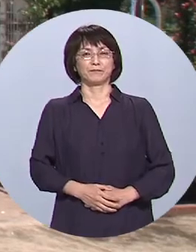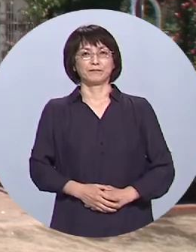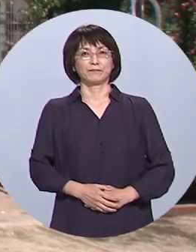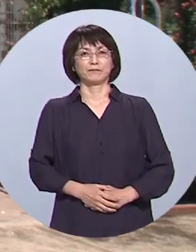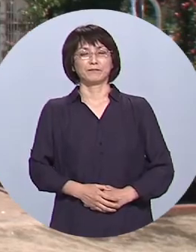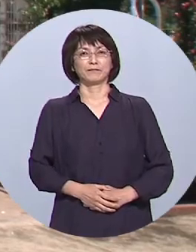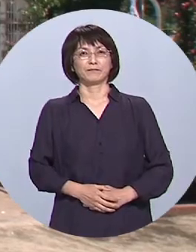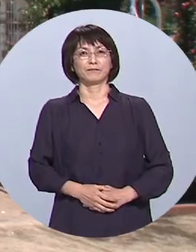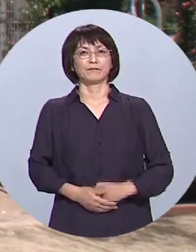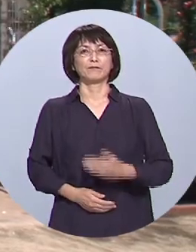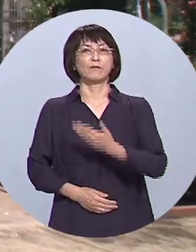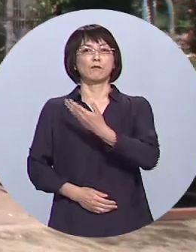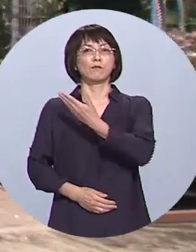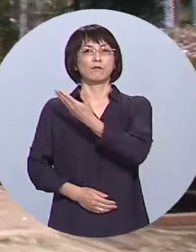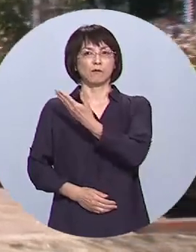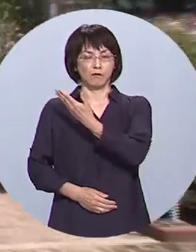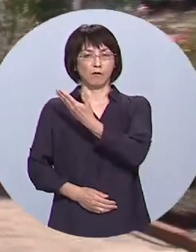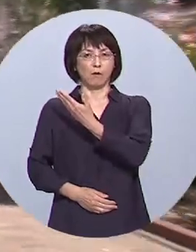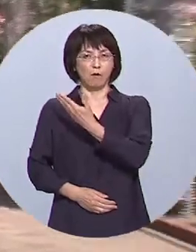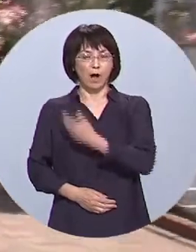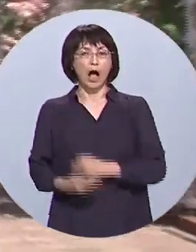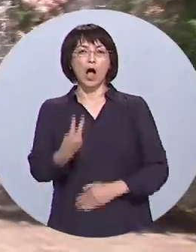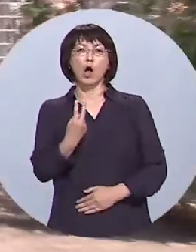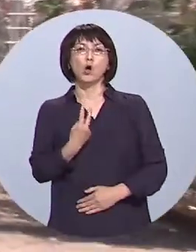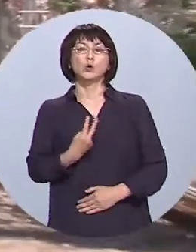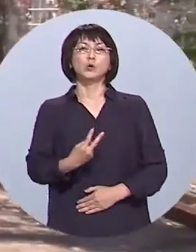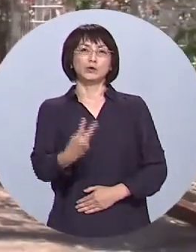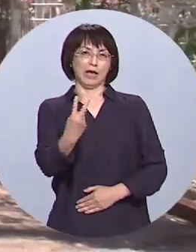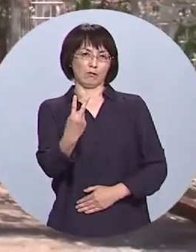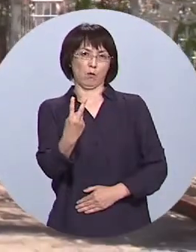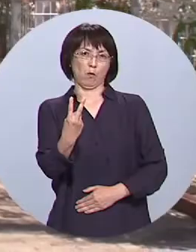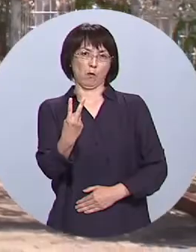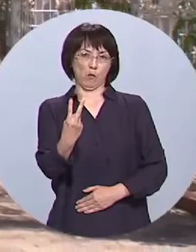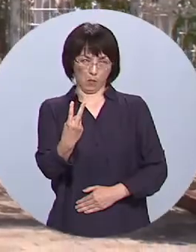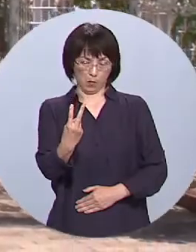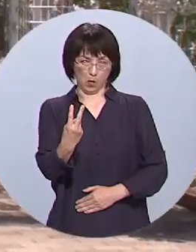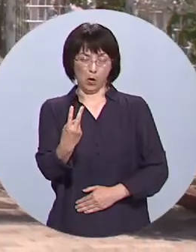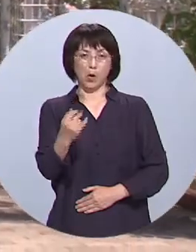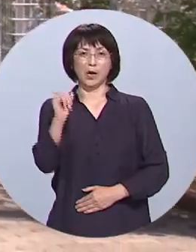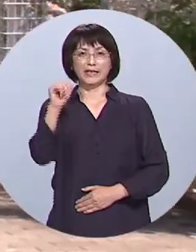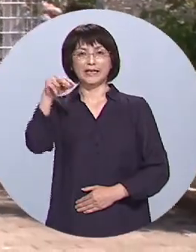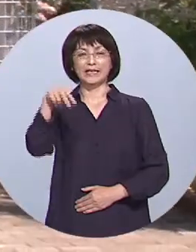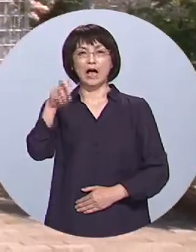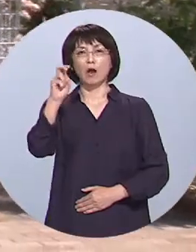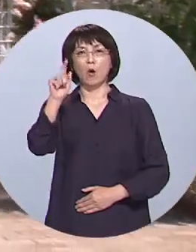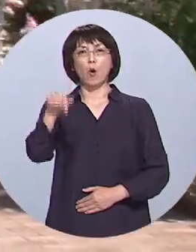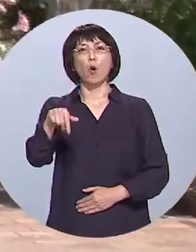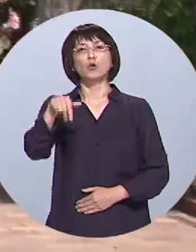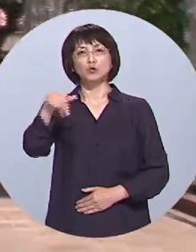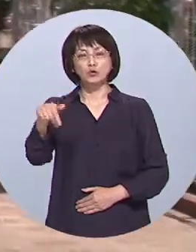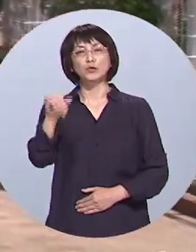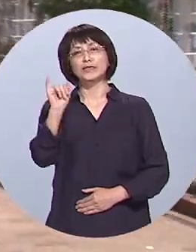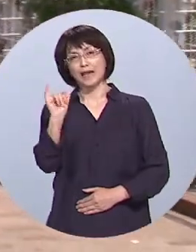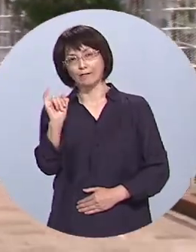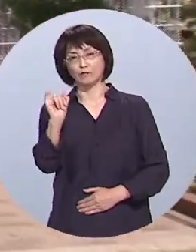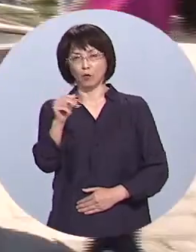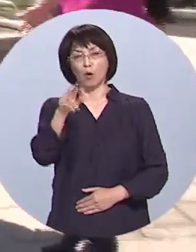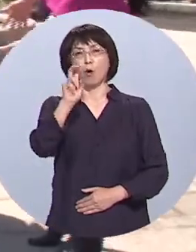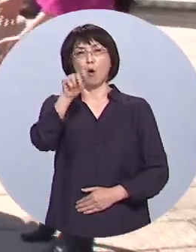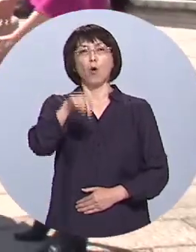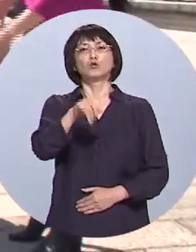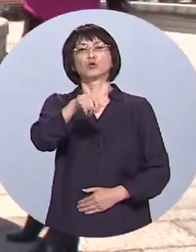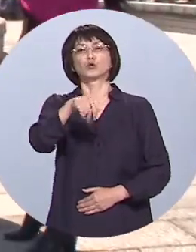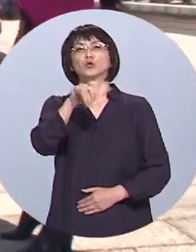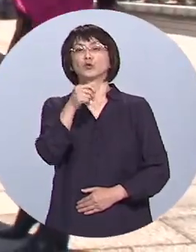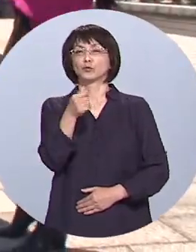してこちらは双子のバラの妖精、イナローズちゃん、ローズくんです。 かわいい、かわいい。 イ